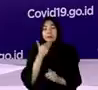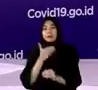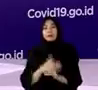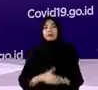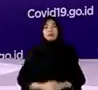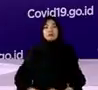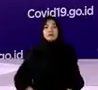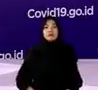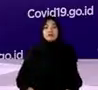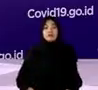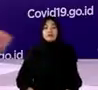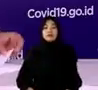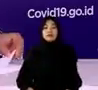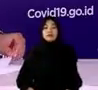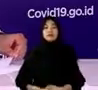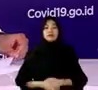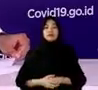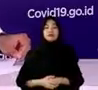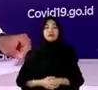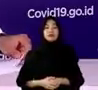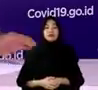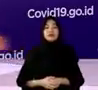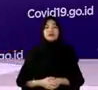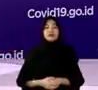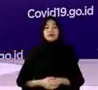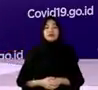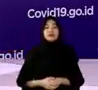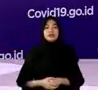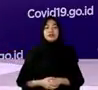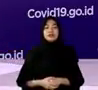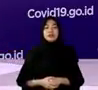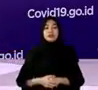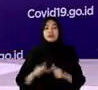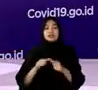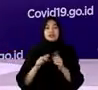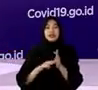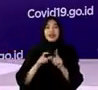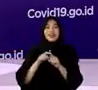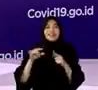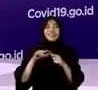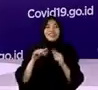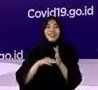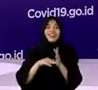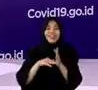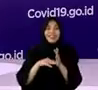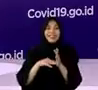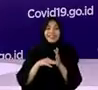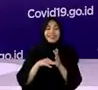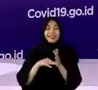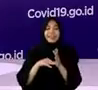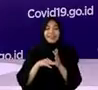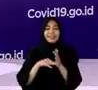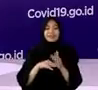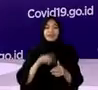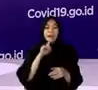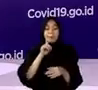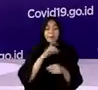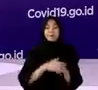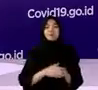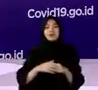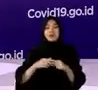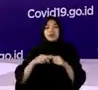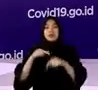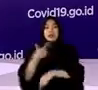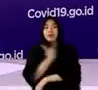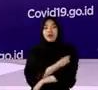kasih. Terima kasih, Prof. Selanjutnya dari Andrian Tirto.id. Vaksin AstraZeneca akan digunakan